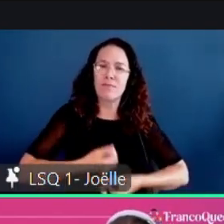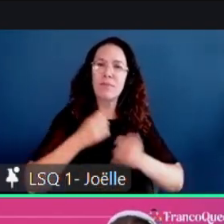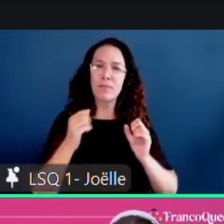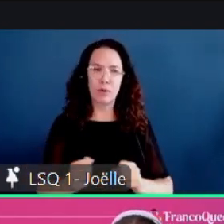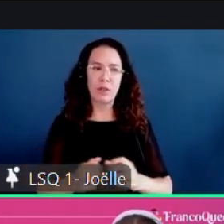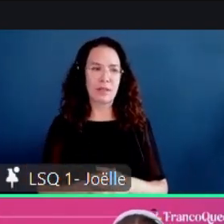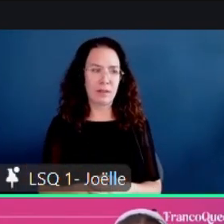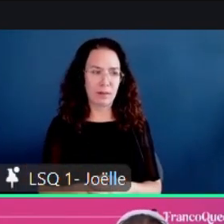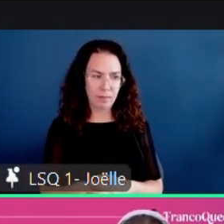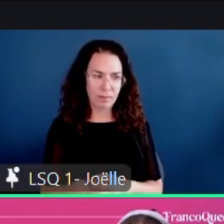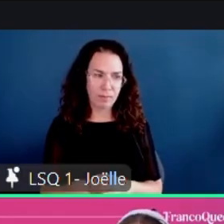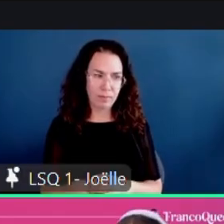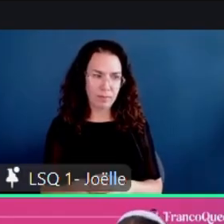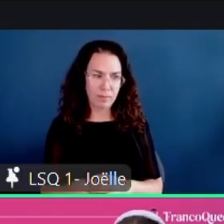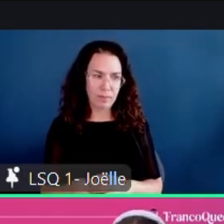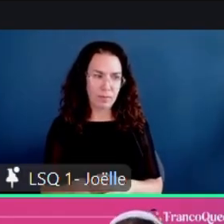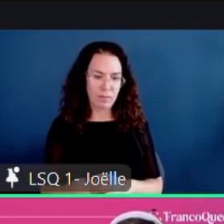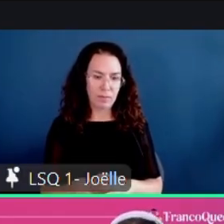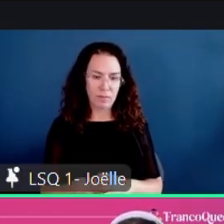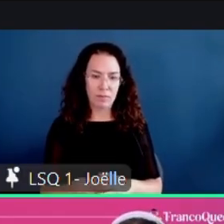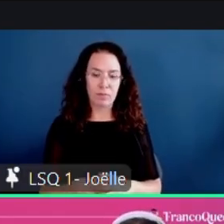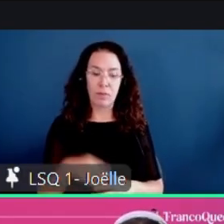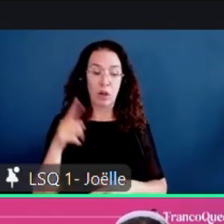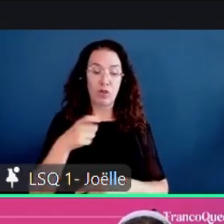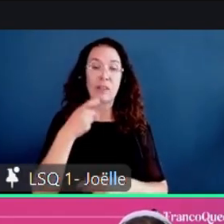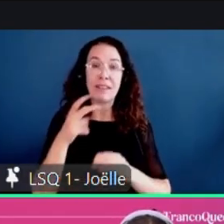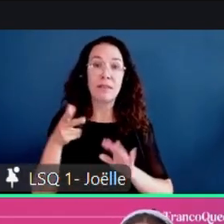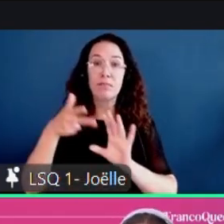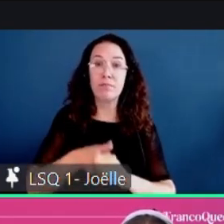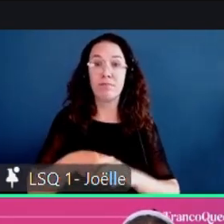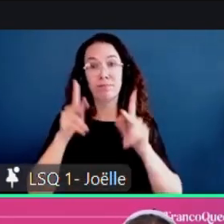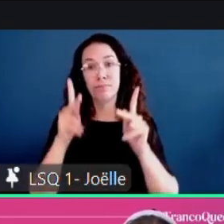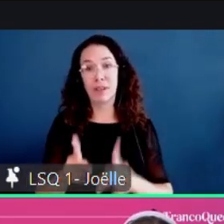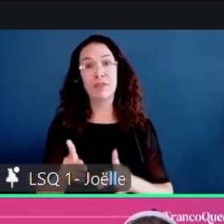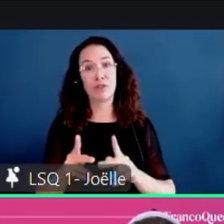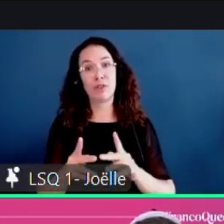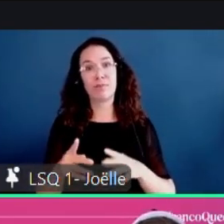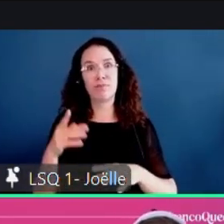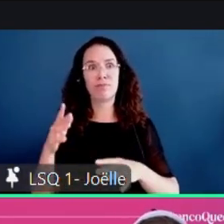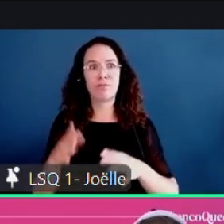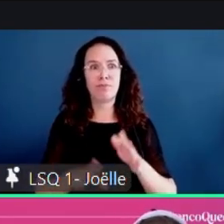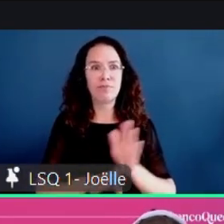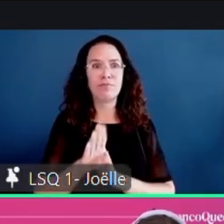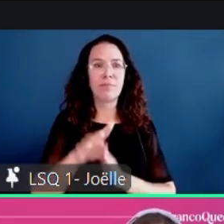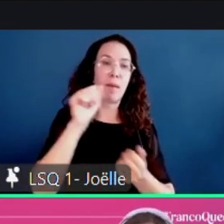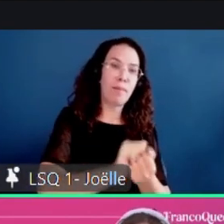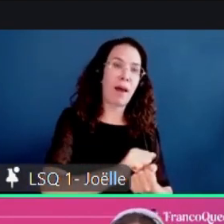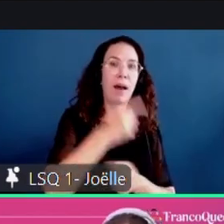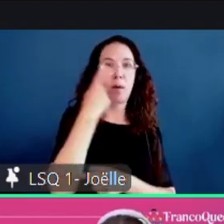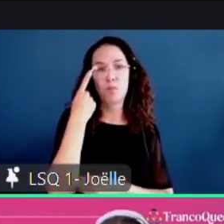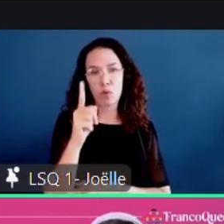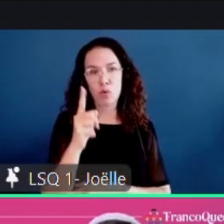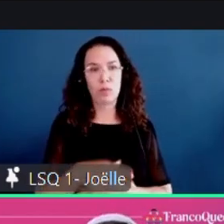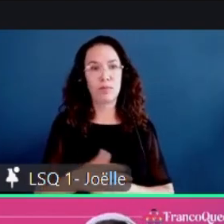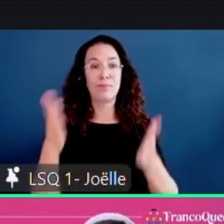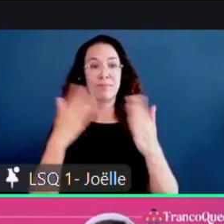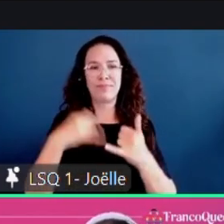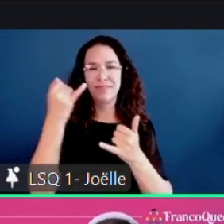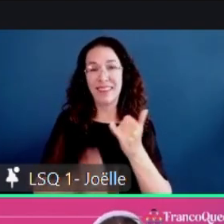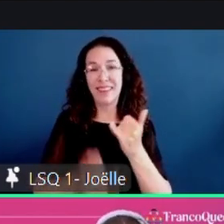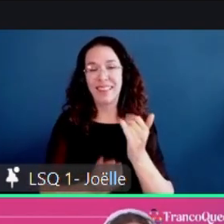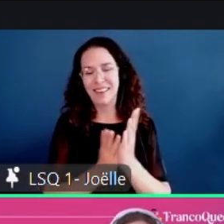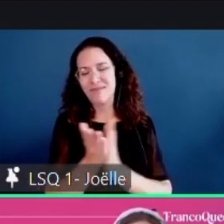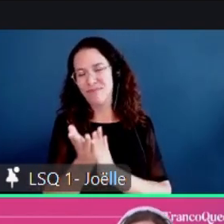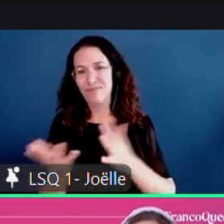Évidemment, toute initiative de ce genre devrait être développée avec l'apport des personnes conseillées dans un esprit de par et pour. Ce qui m'amène à notre dernier